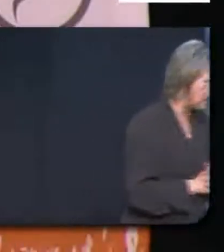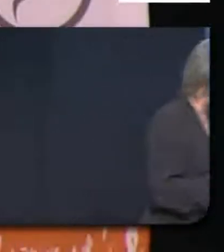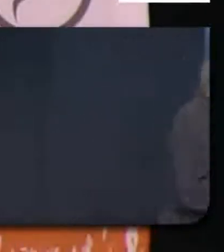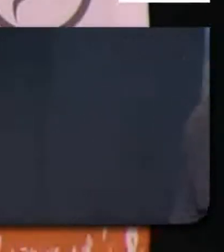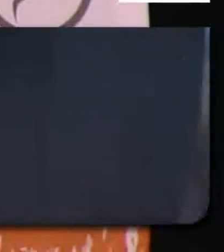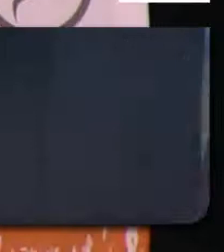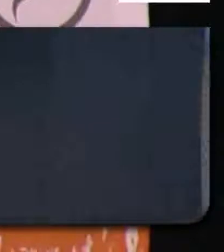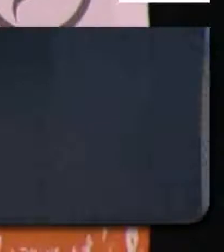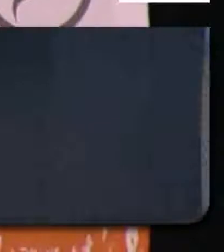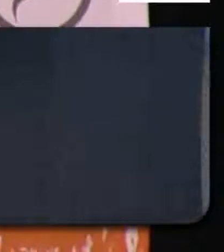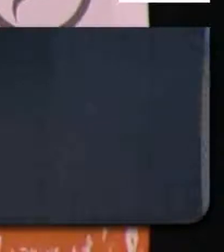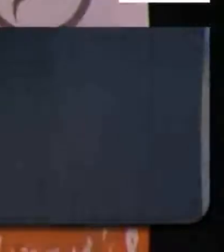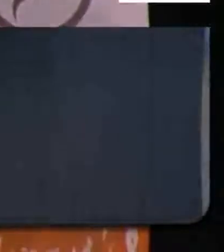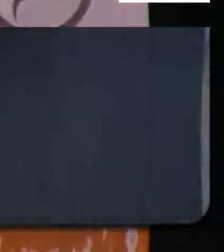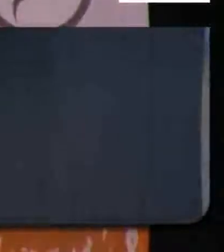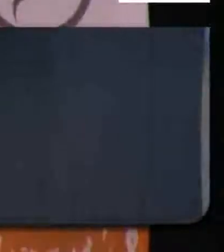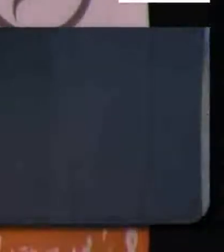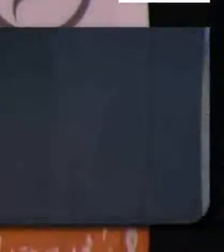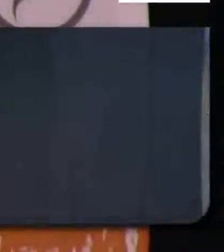ihr dürft abgeben